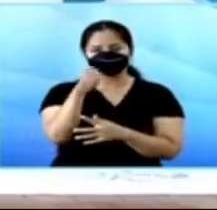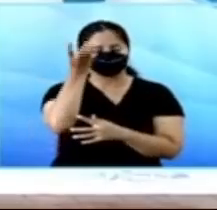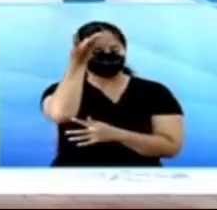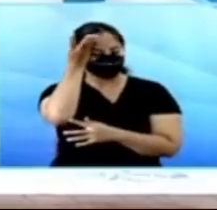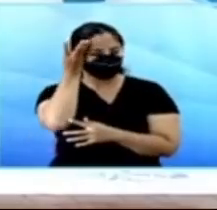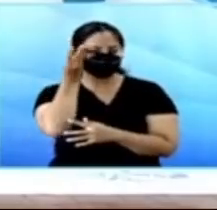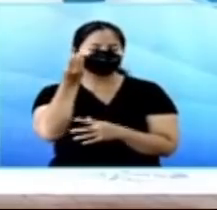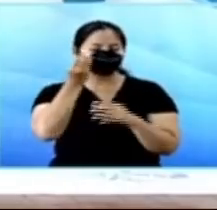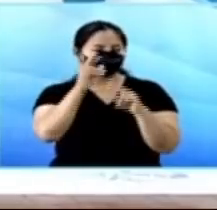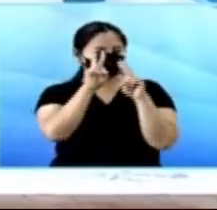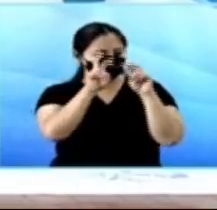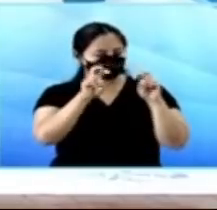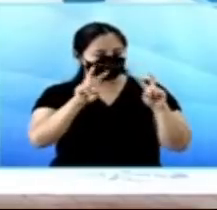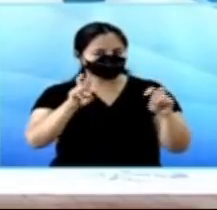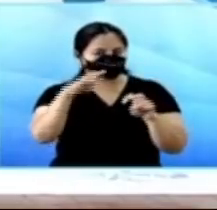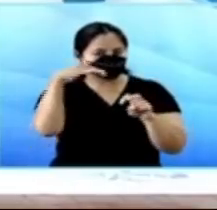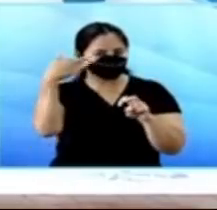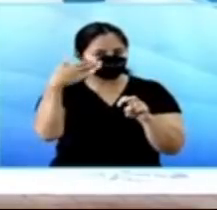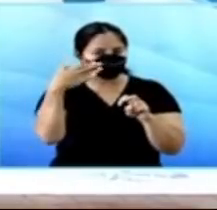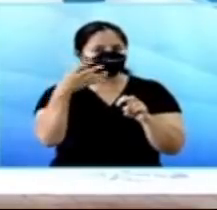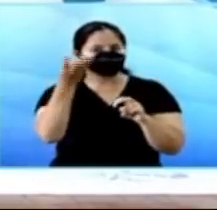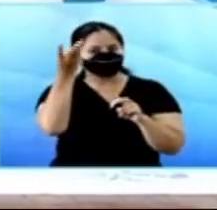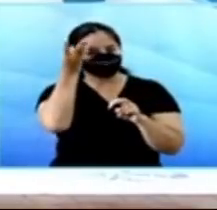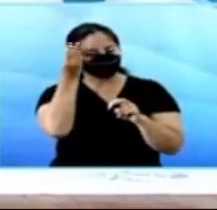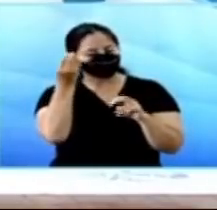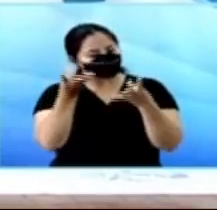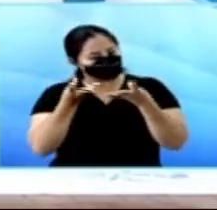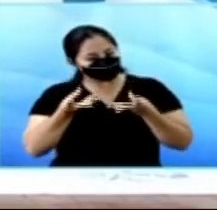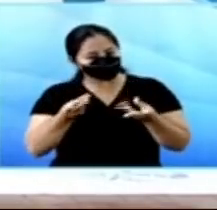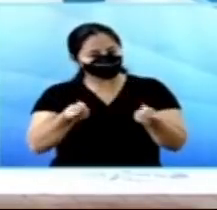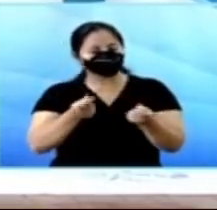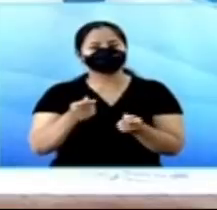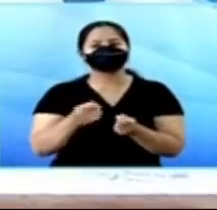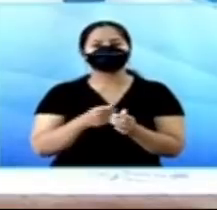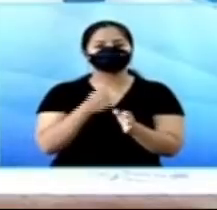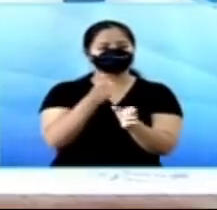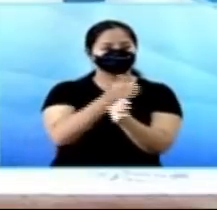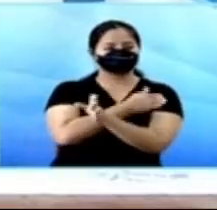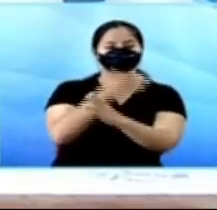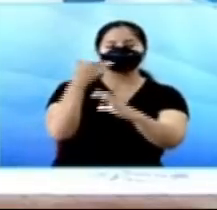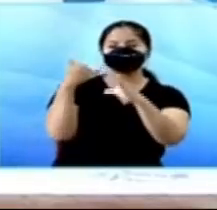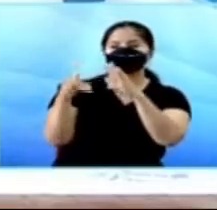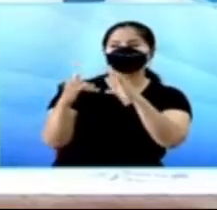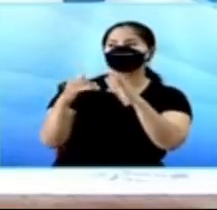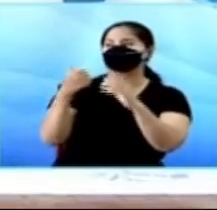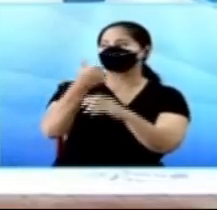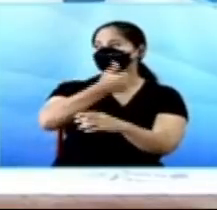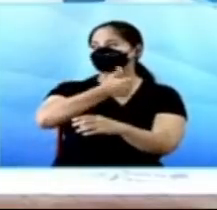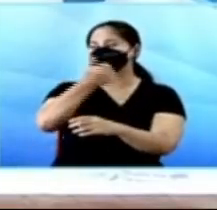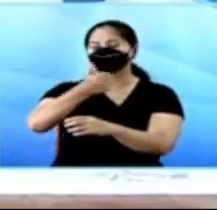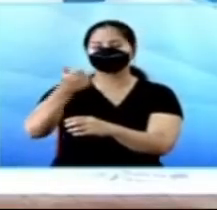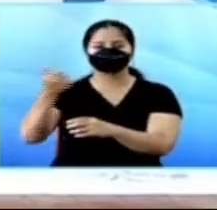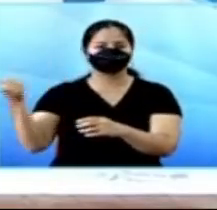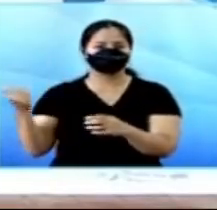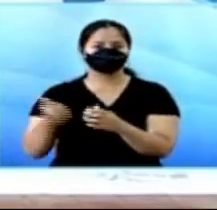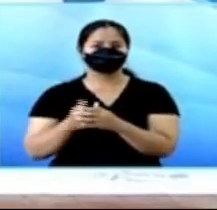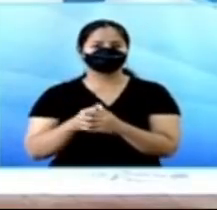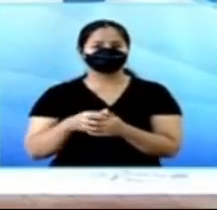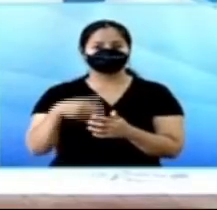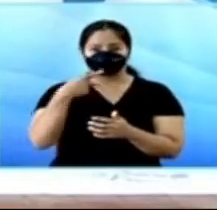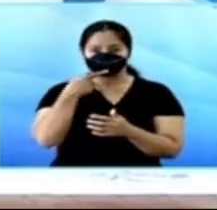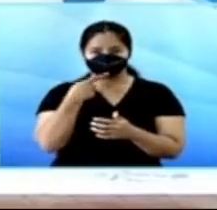วิจัยหินตองข้อมูลอย่างละเอียดก่อนจะประกอบมีคำเห็นเพราะว่าบาง